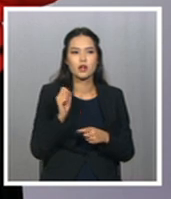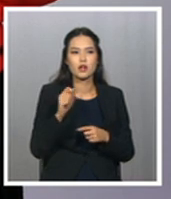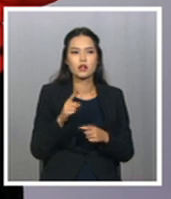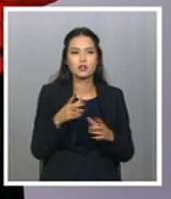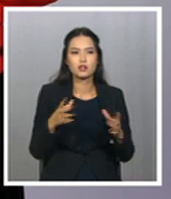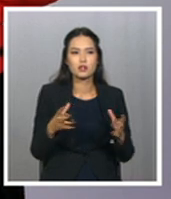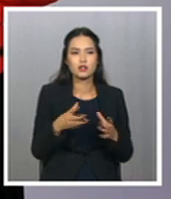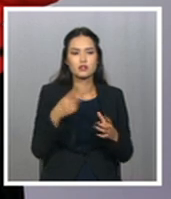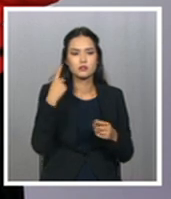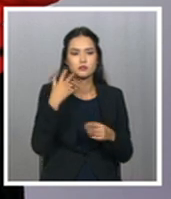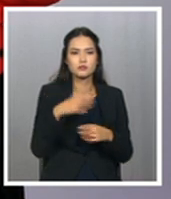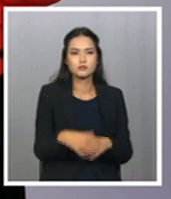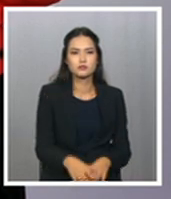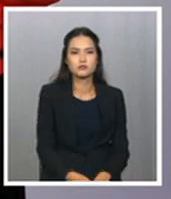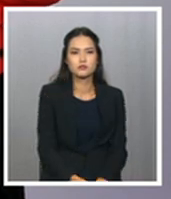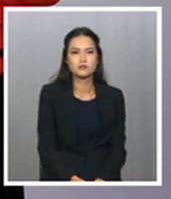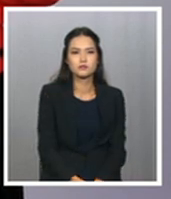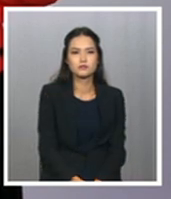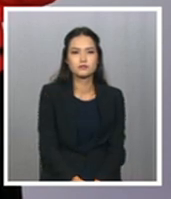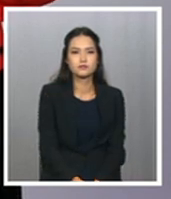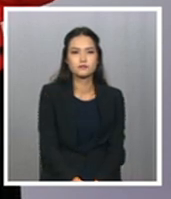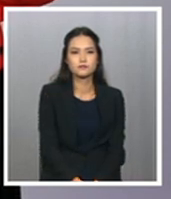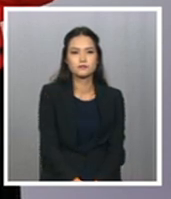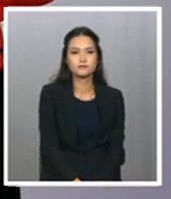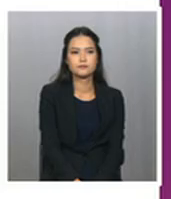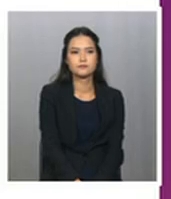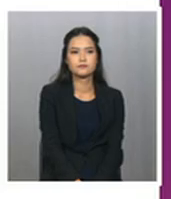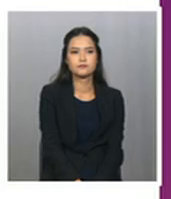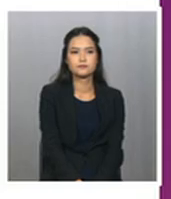қадырын бағалау. Қанеке іске сәт.